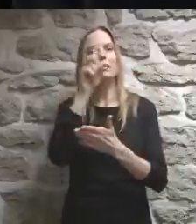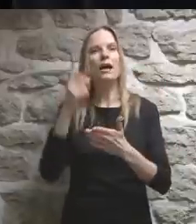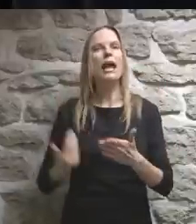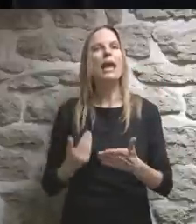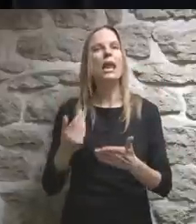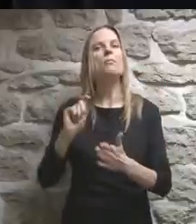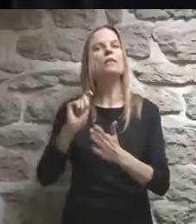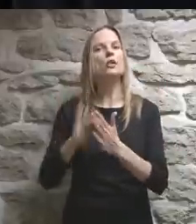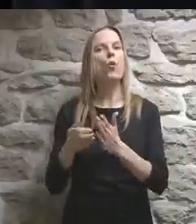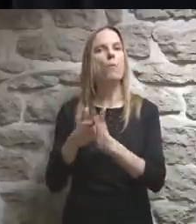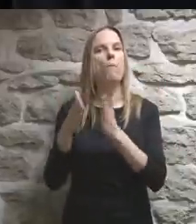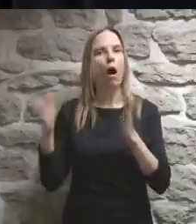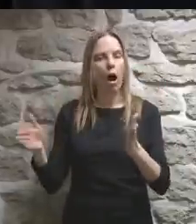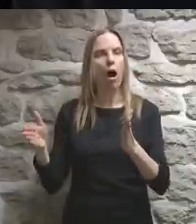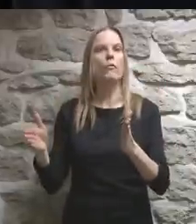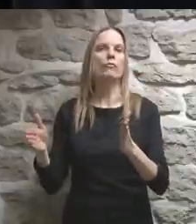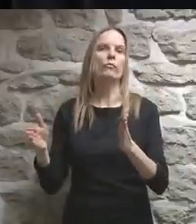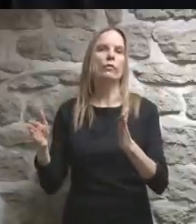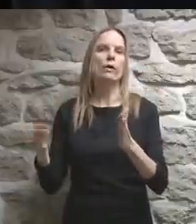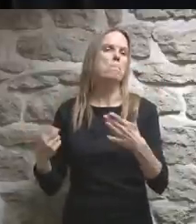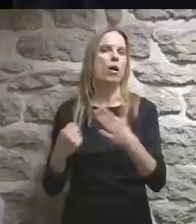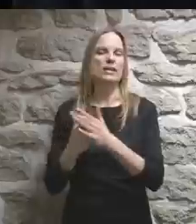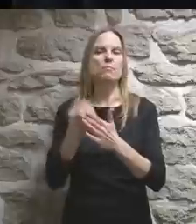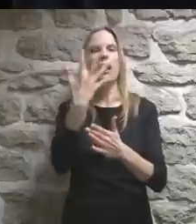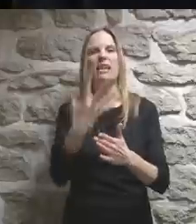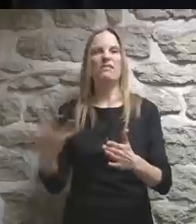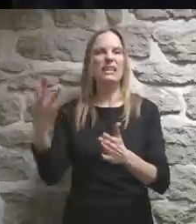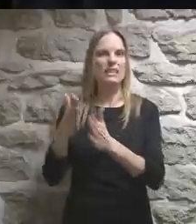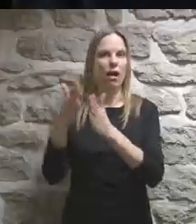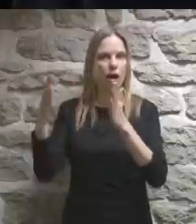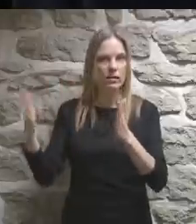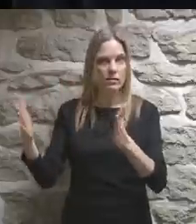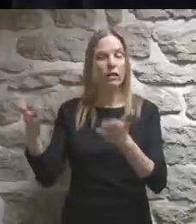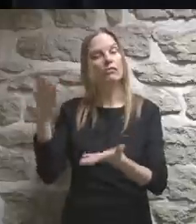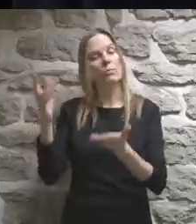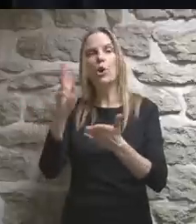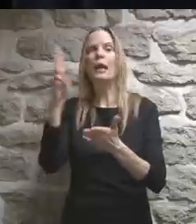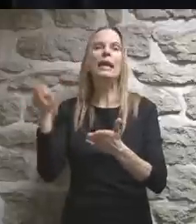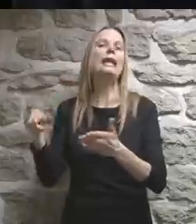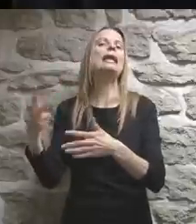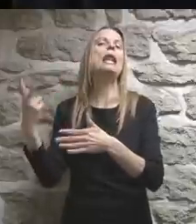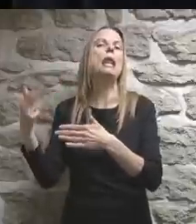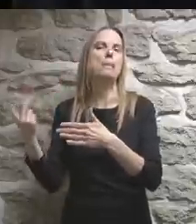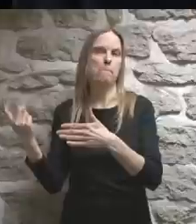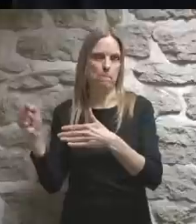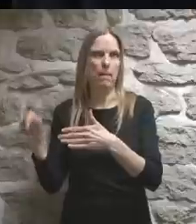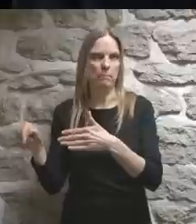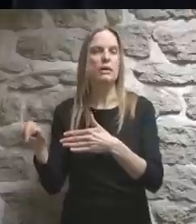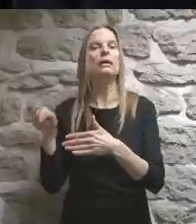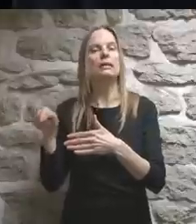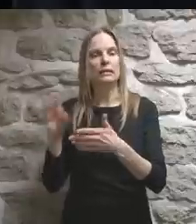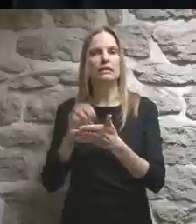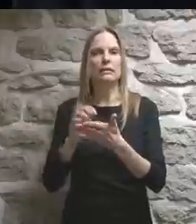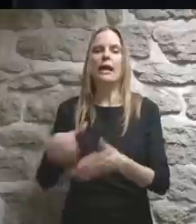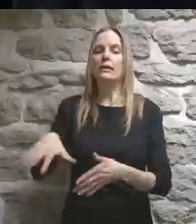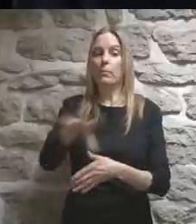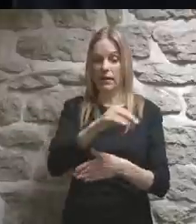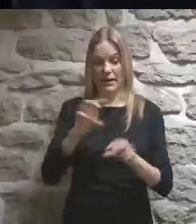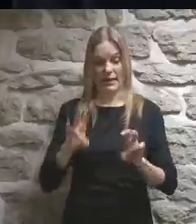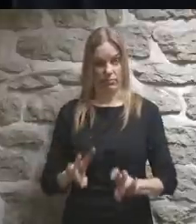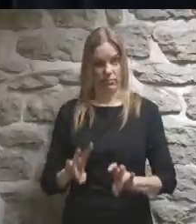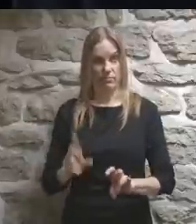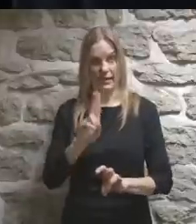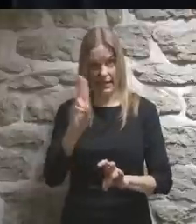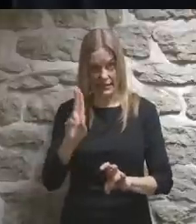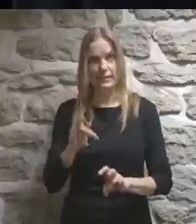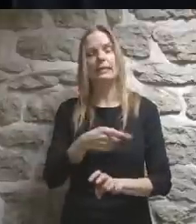tähtajaline elamisluba antakse maksimaalselt 5 aastaks, aga võib olla, et kellegil hakkab ka see tähtaeg lõppeda, siis ka nende, kas siis nemad on see